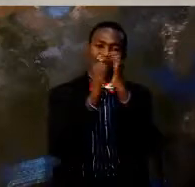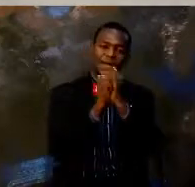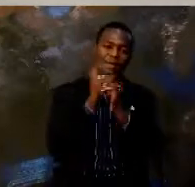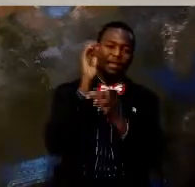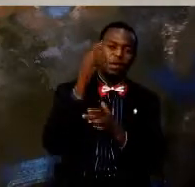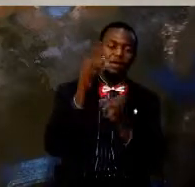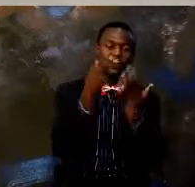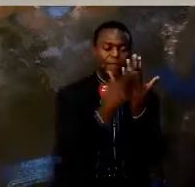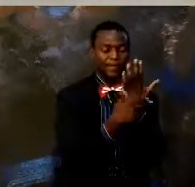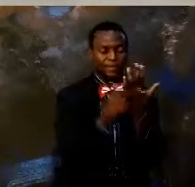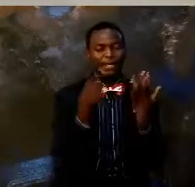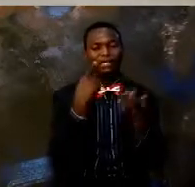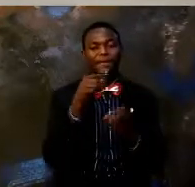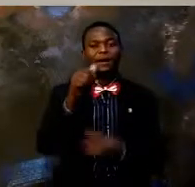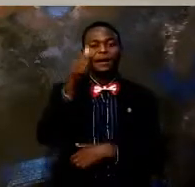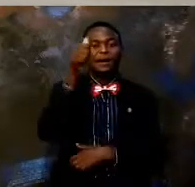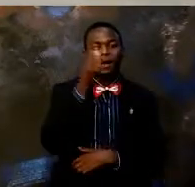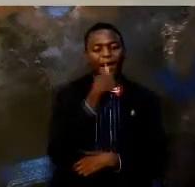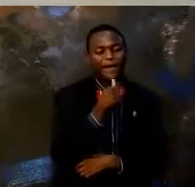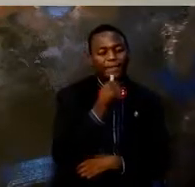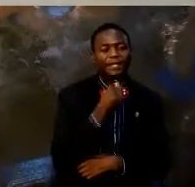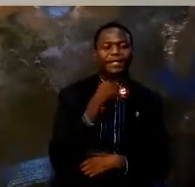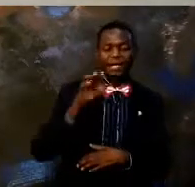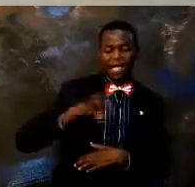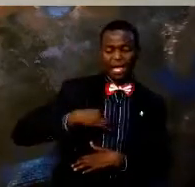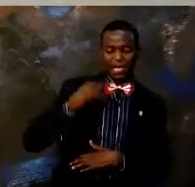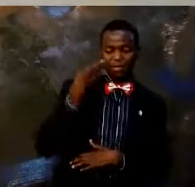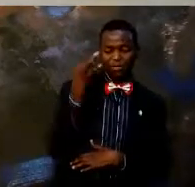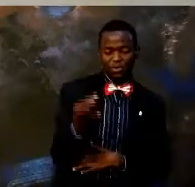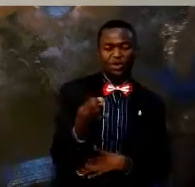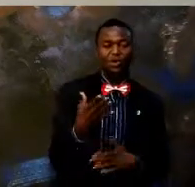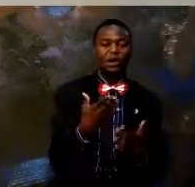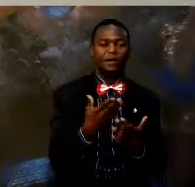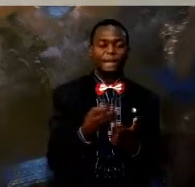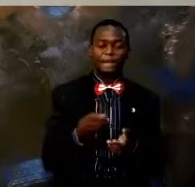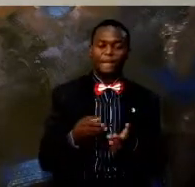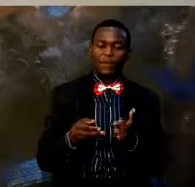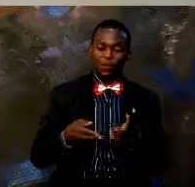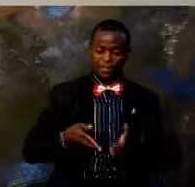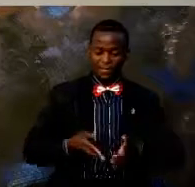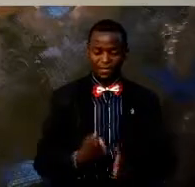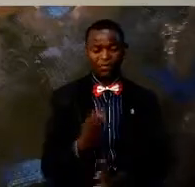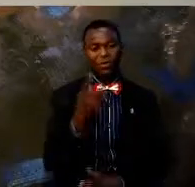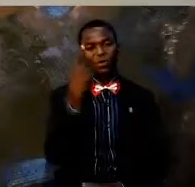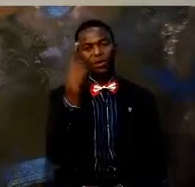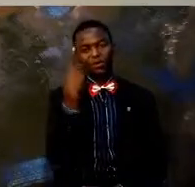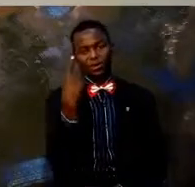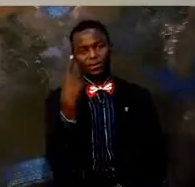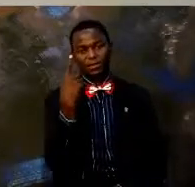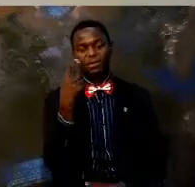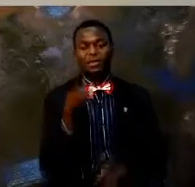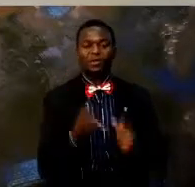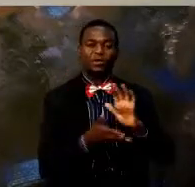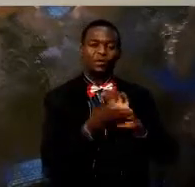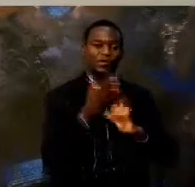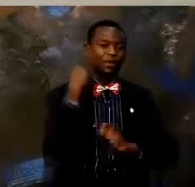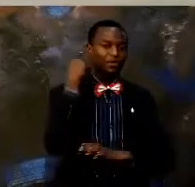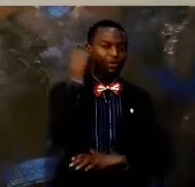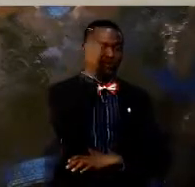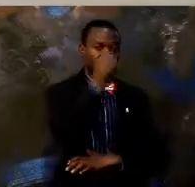Biblia inasema Habiri kwani alikubaliwa? Alitoa wazaliwa wa kwanza. Hiyo ni Mwanzo 4